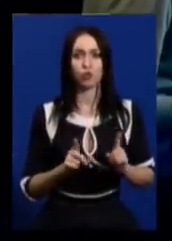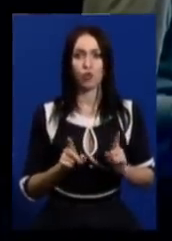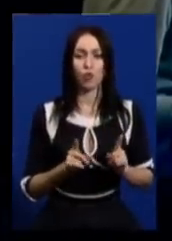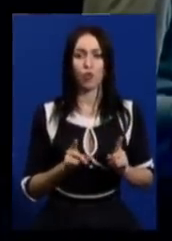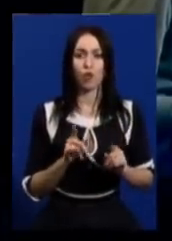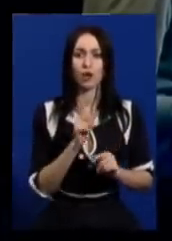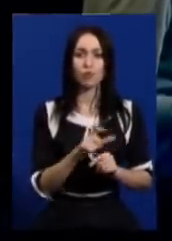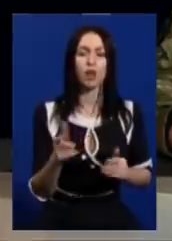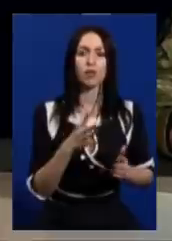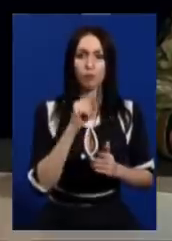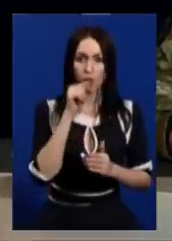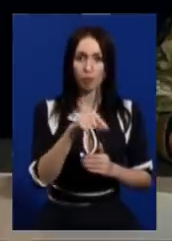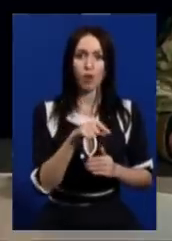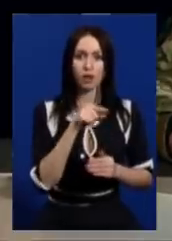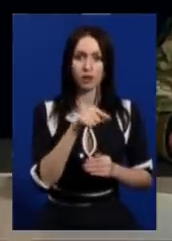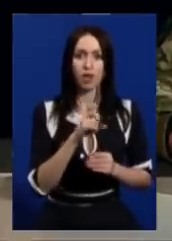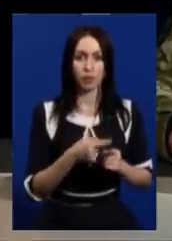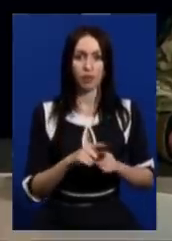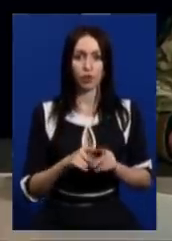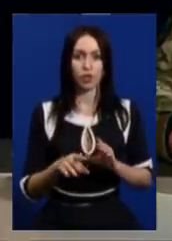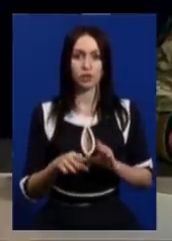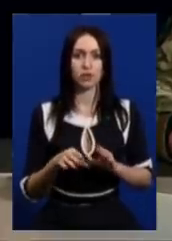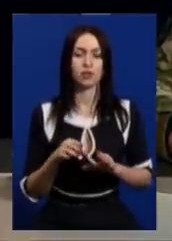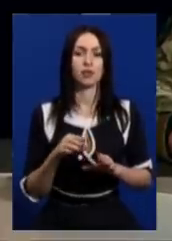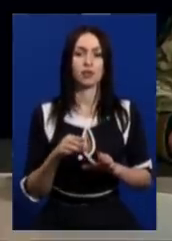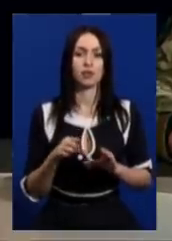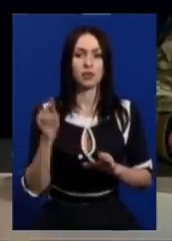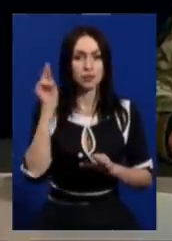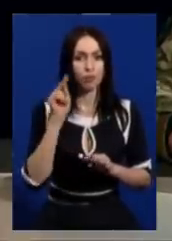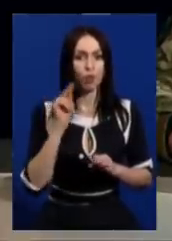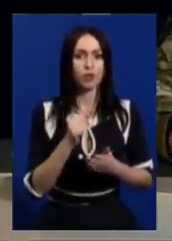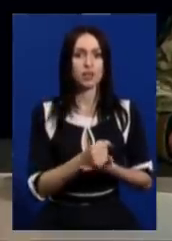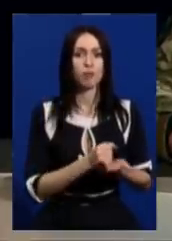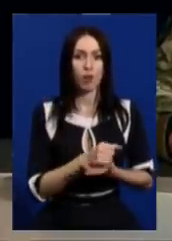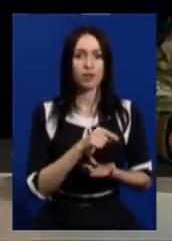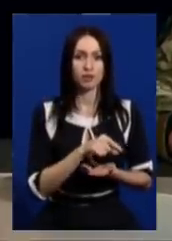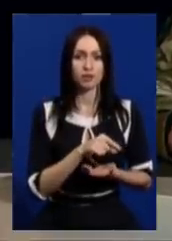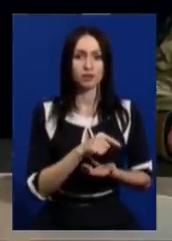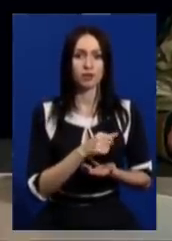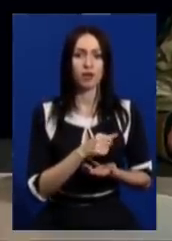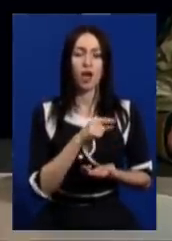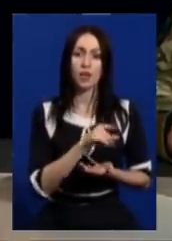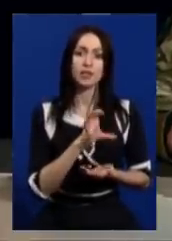ребята, которые попали к нам, да, на эти сборы, военнослужащие запаса, они